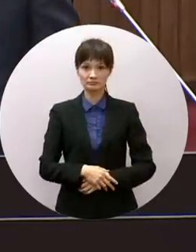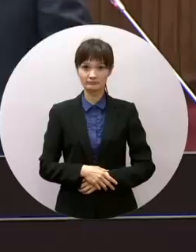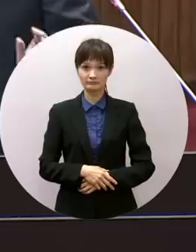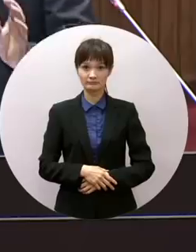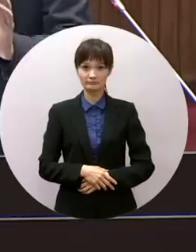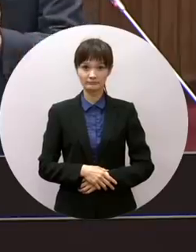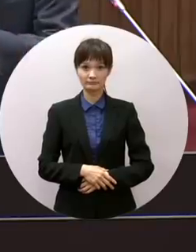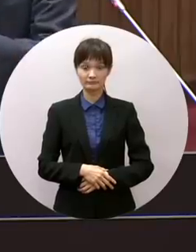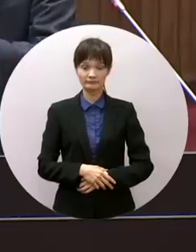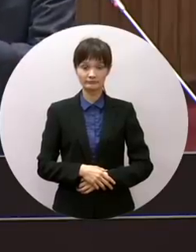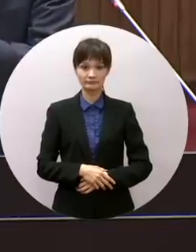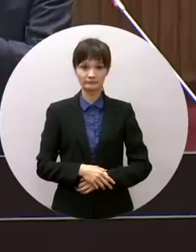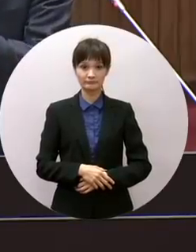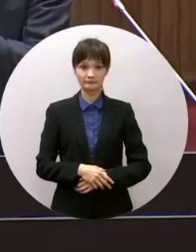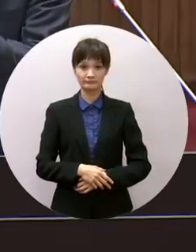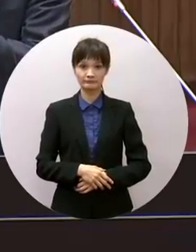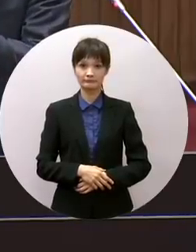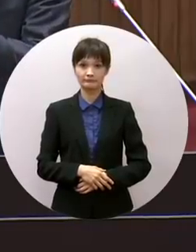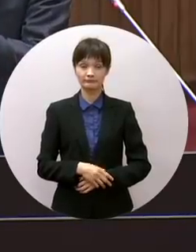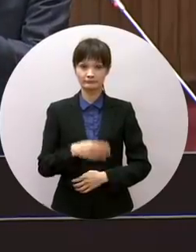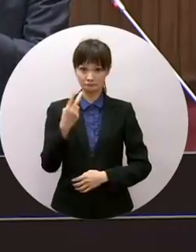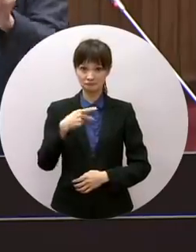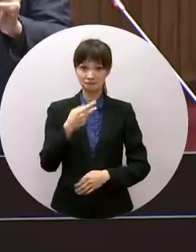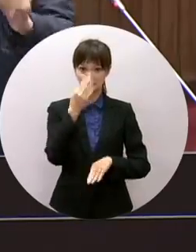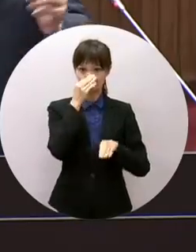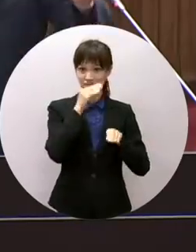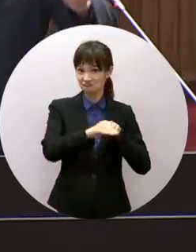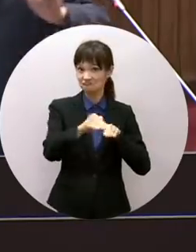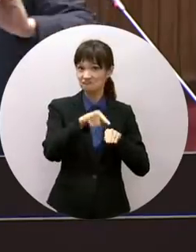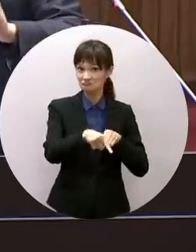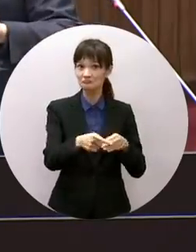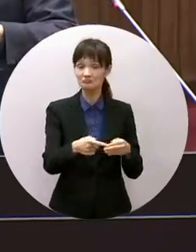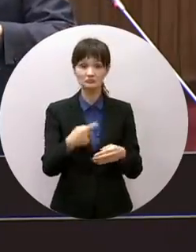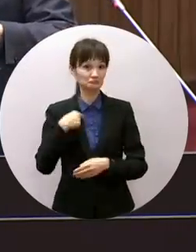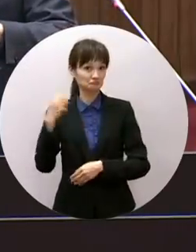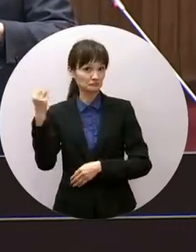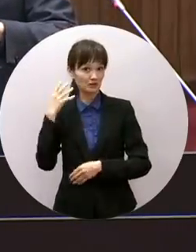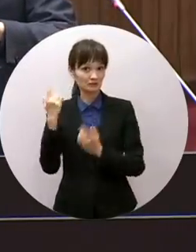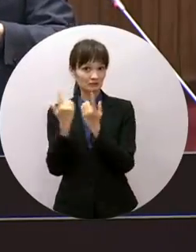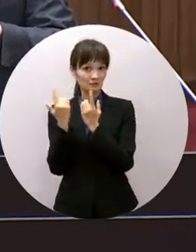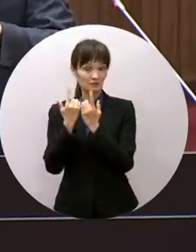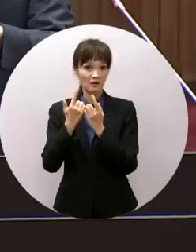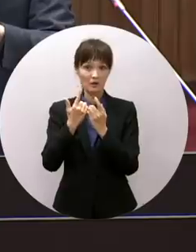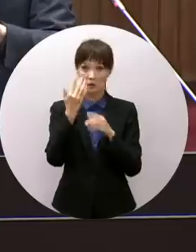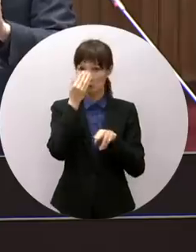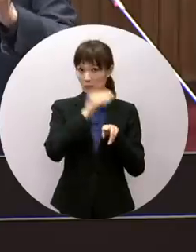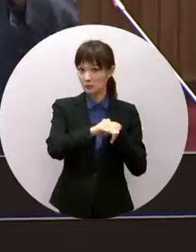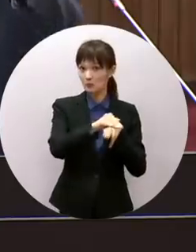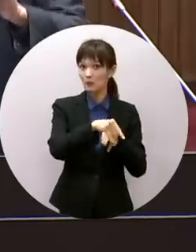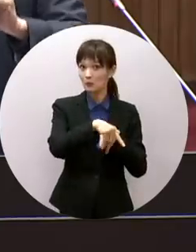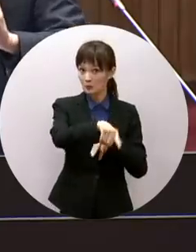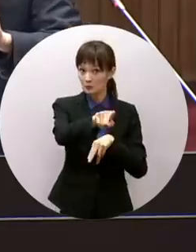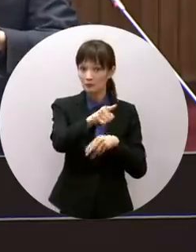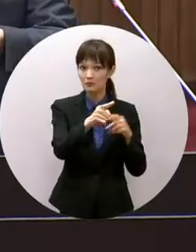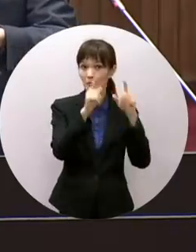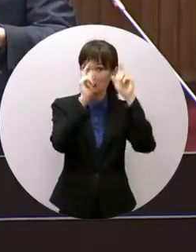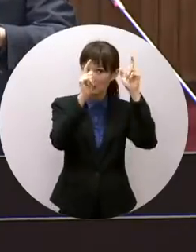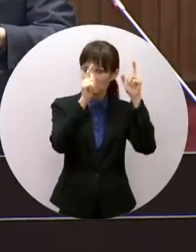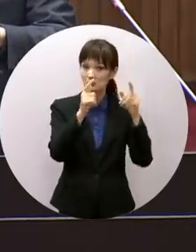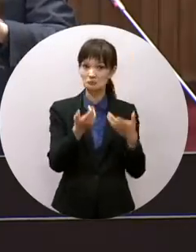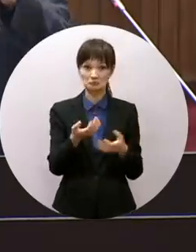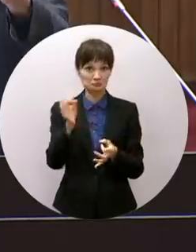啊、哦。那包括高铁啊，听说台北到高雄啊，也即将要涨